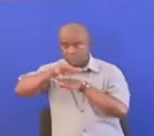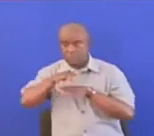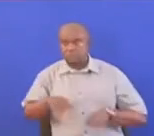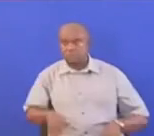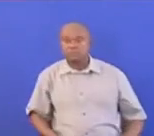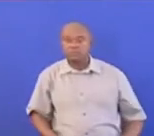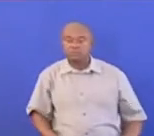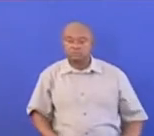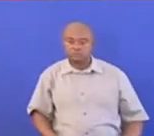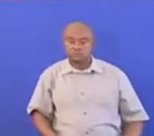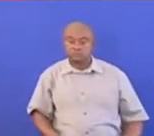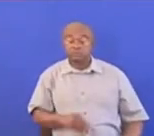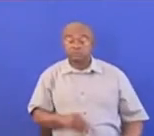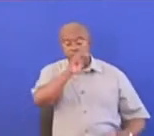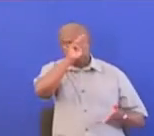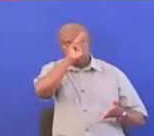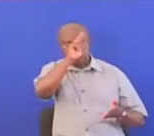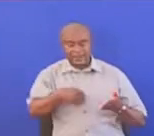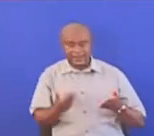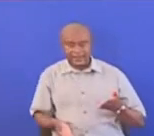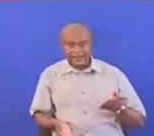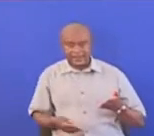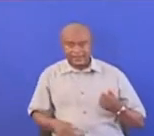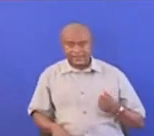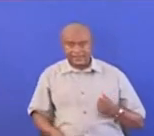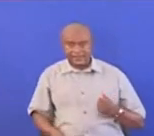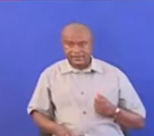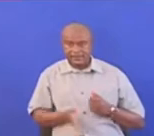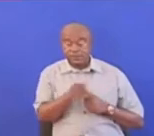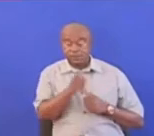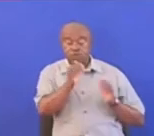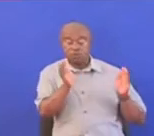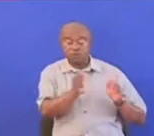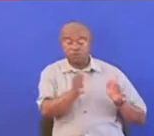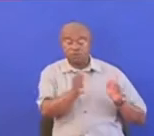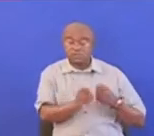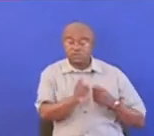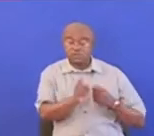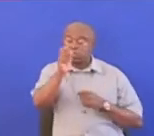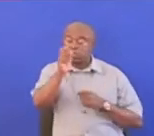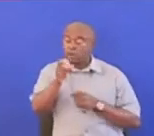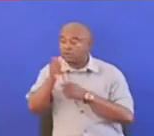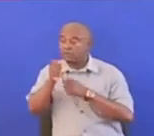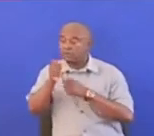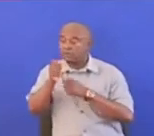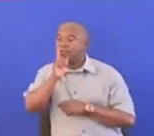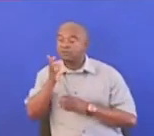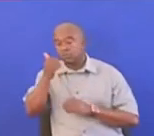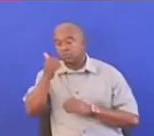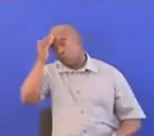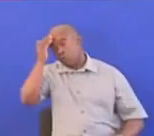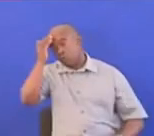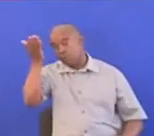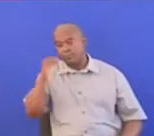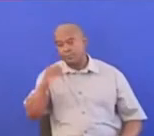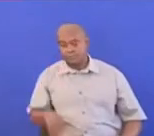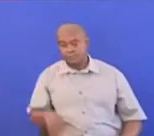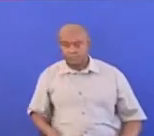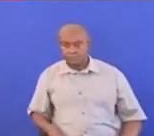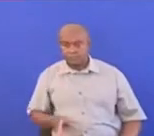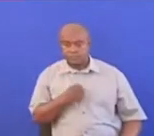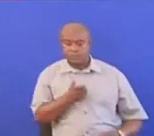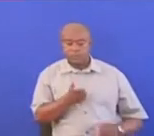Spika, tuwasajili wafugaji na walina asali tuweze kuwatambua. Wa